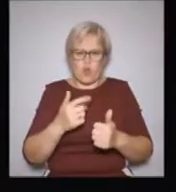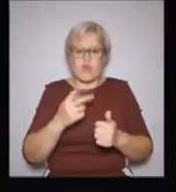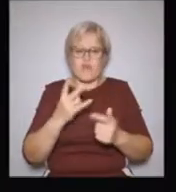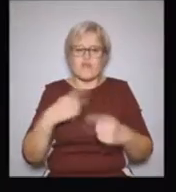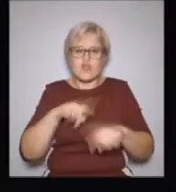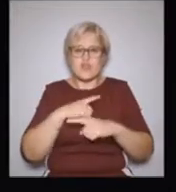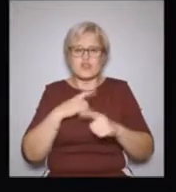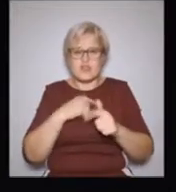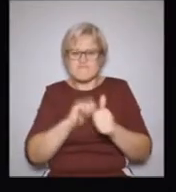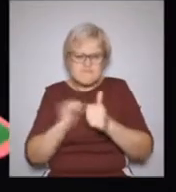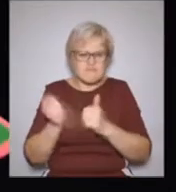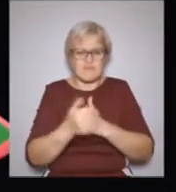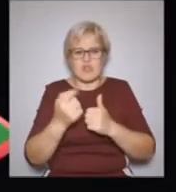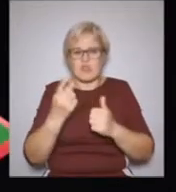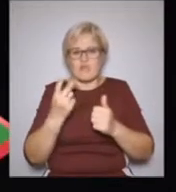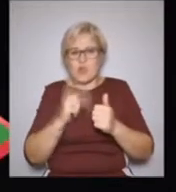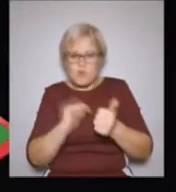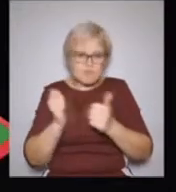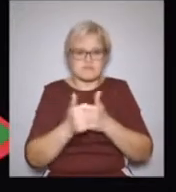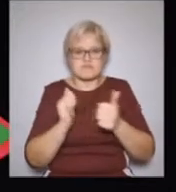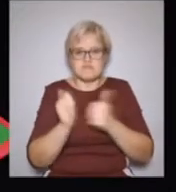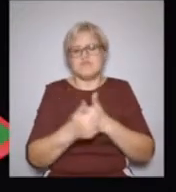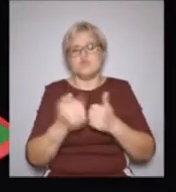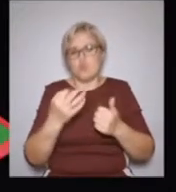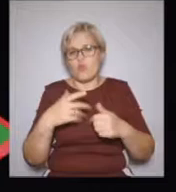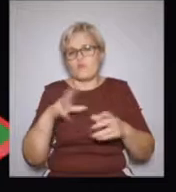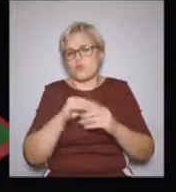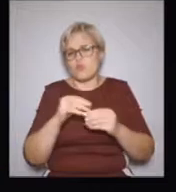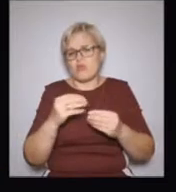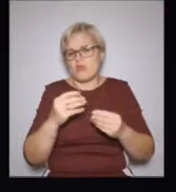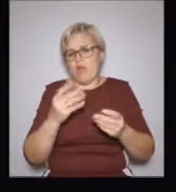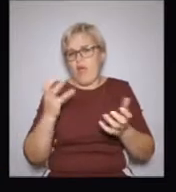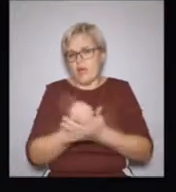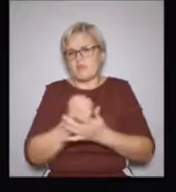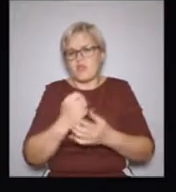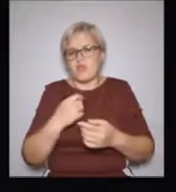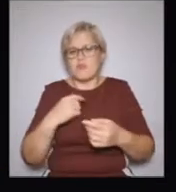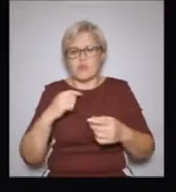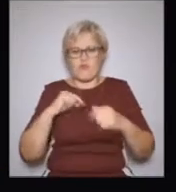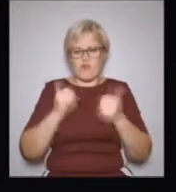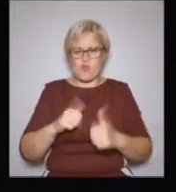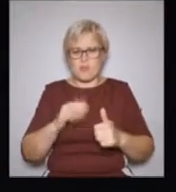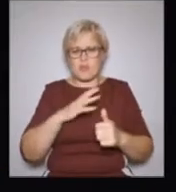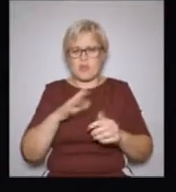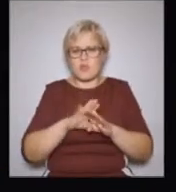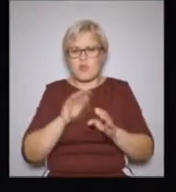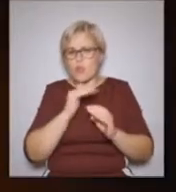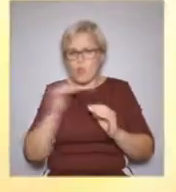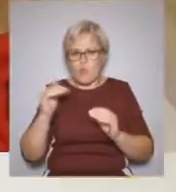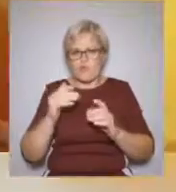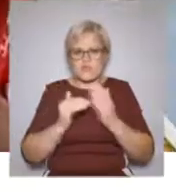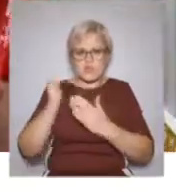злой на финиш уезжаю я 1 1 1 вашего раз сложил голову цифр все давалось вообще